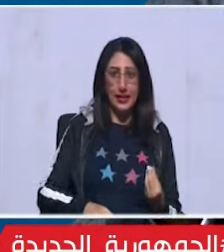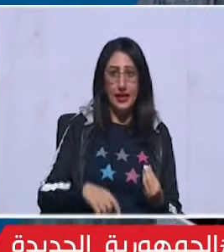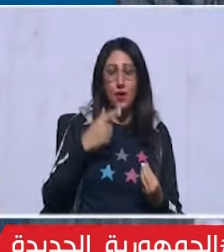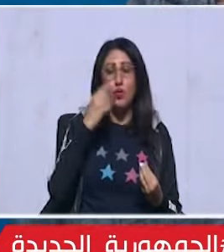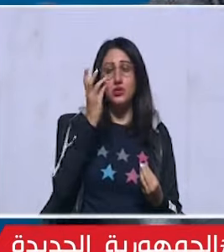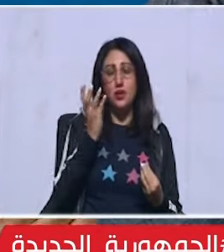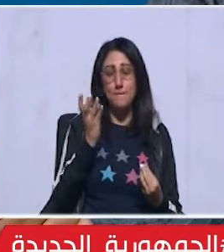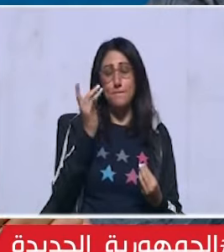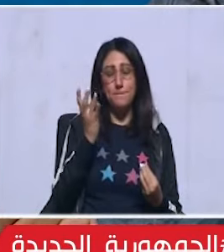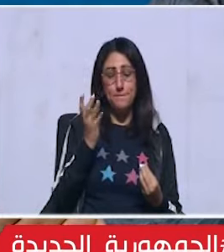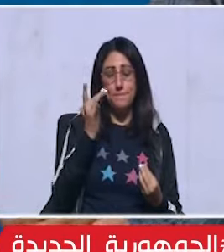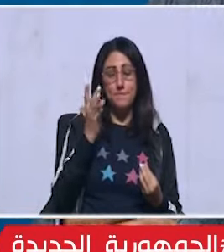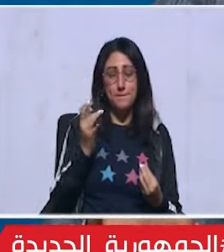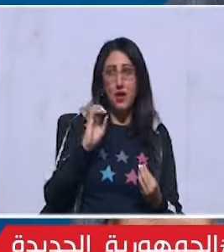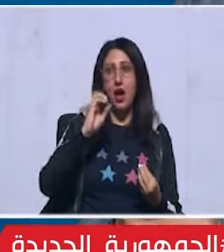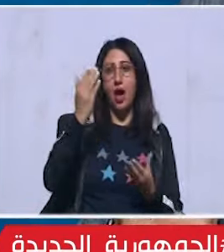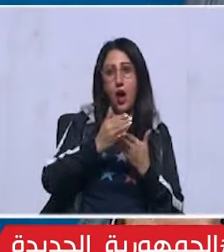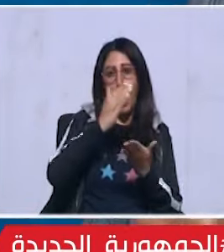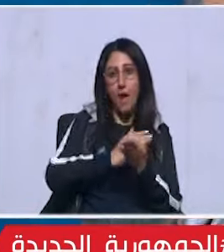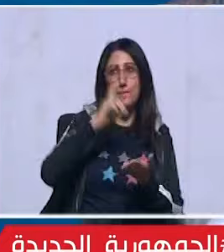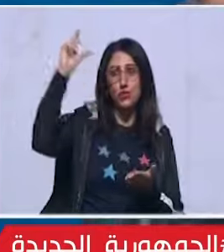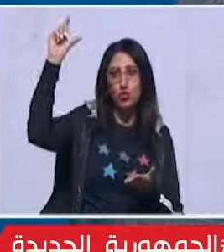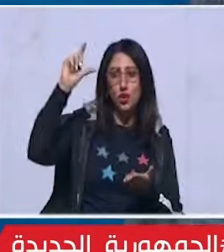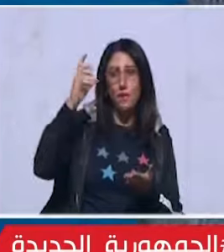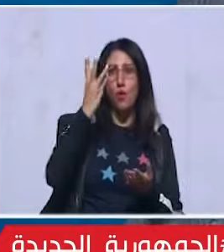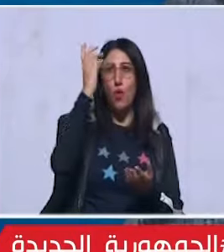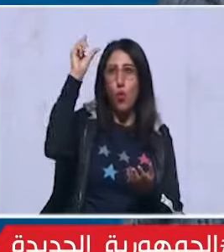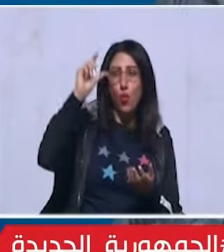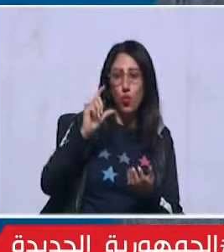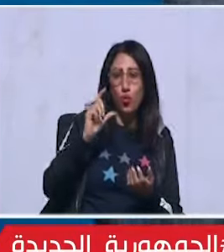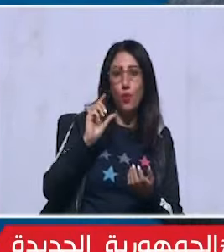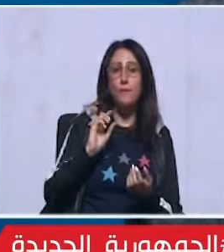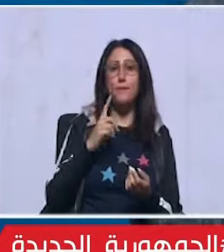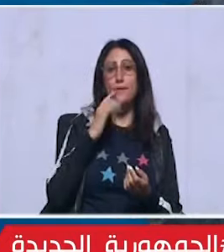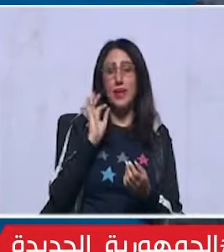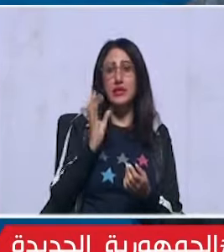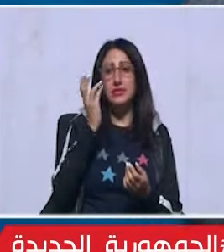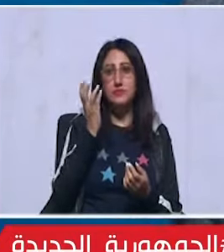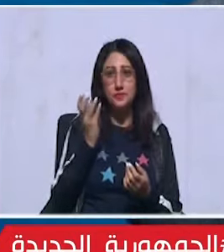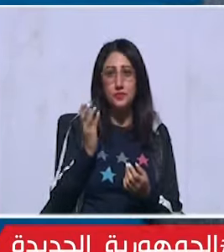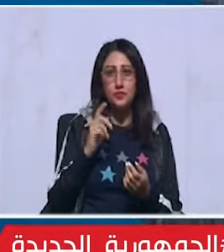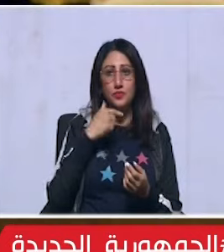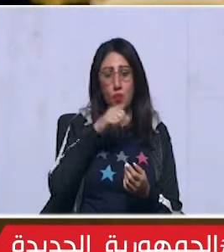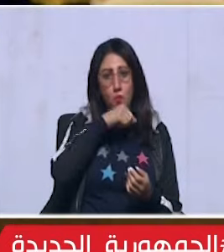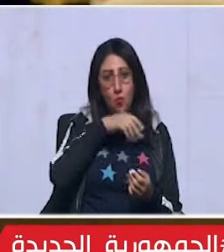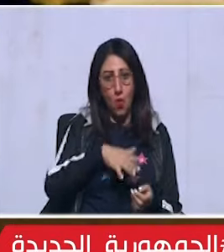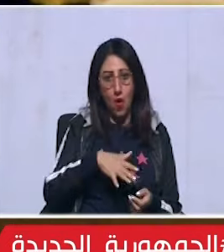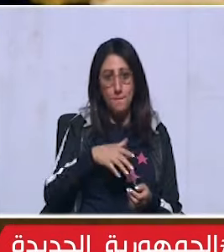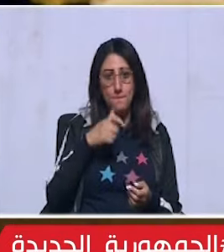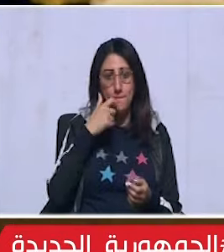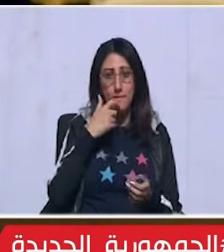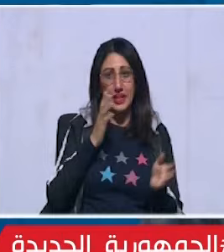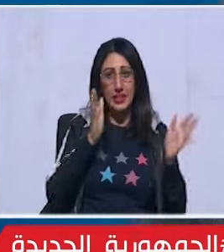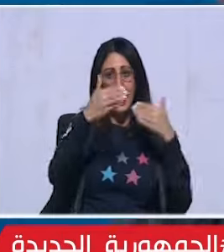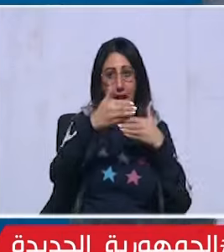ربك قبل طلوع الشمس وقبل غروبها سبح هنا بمعنى صلي هي دي الصلاه اللي كان سيدنا النبي صل ليها في حجر الكعبه